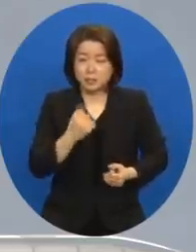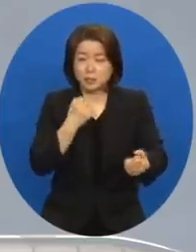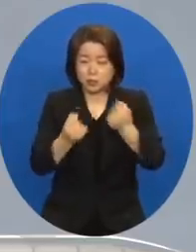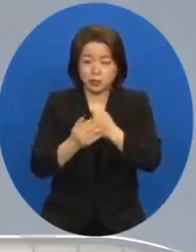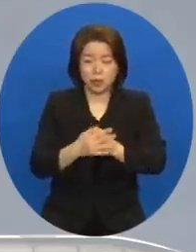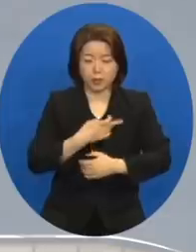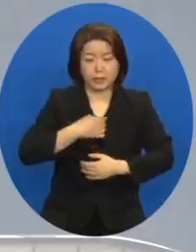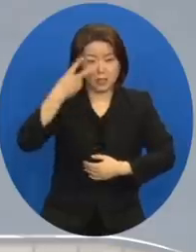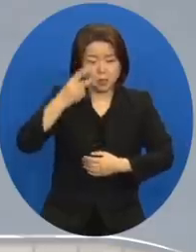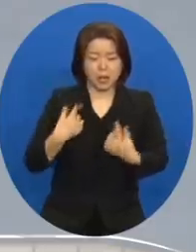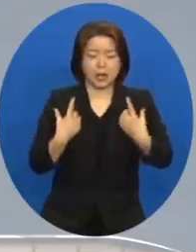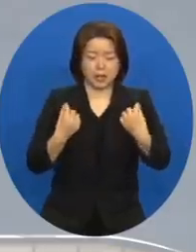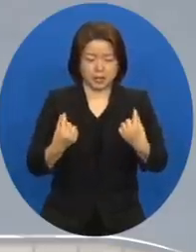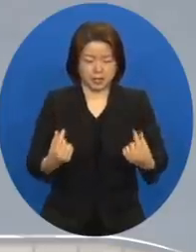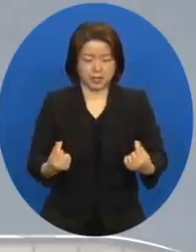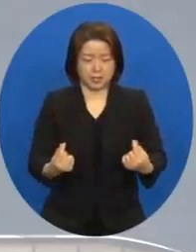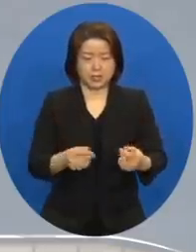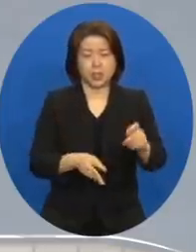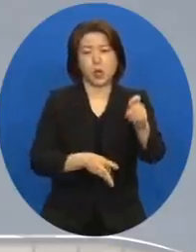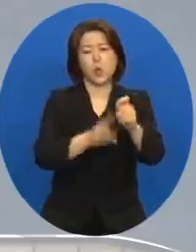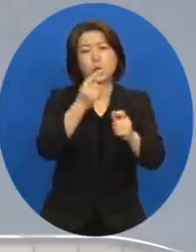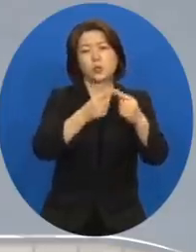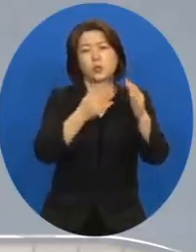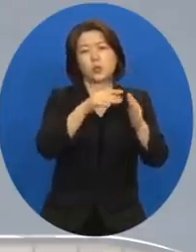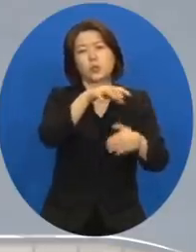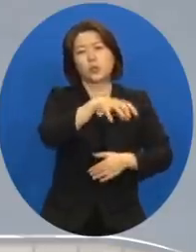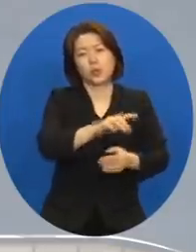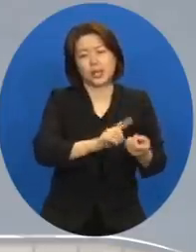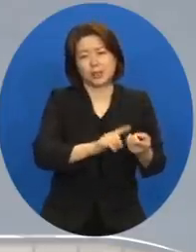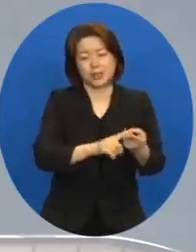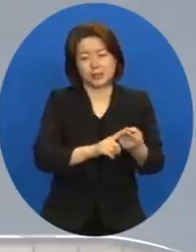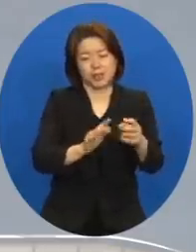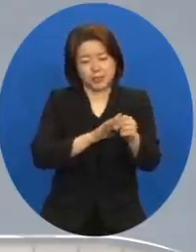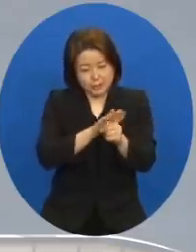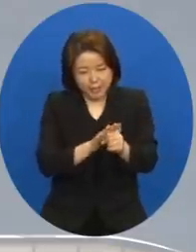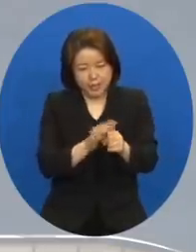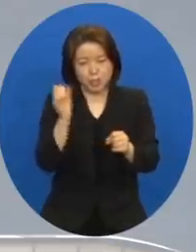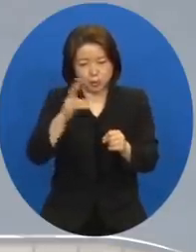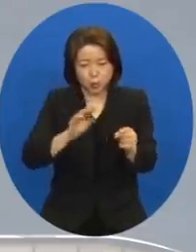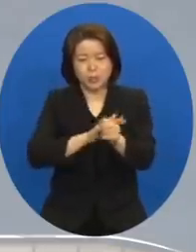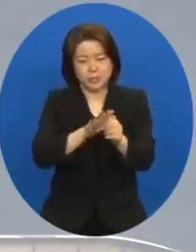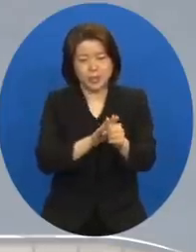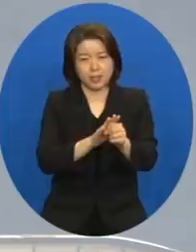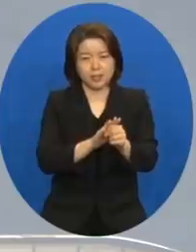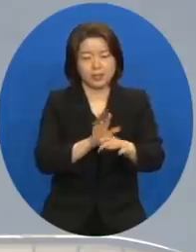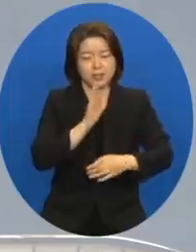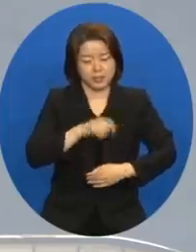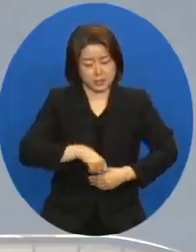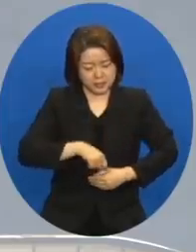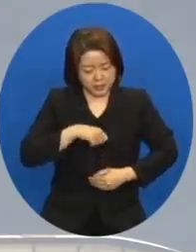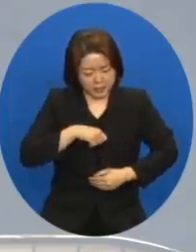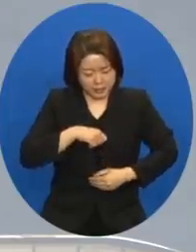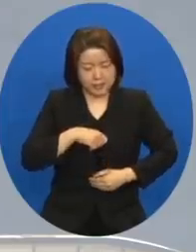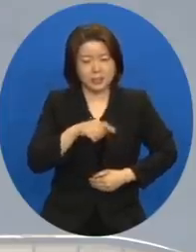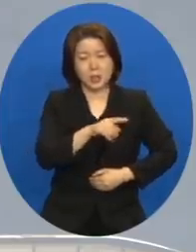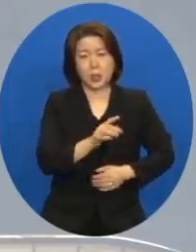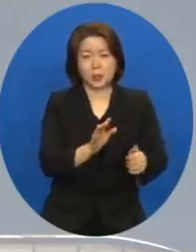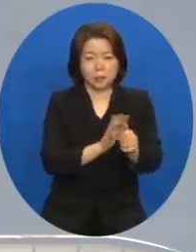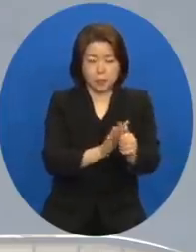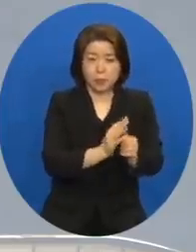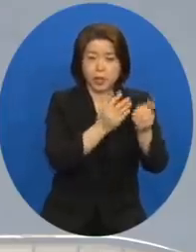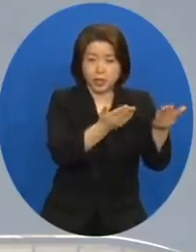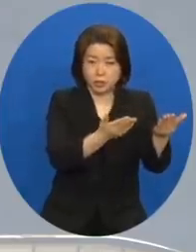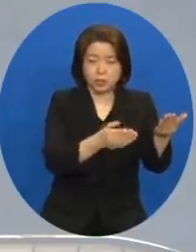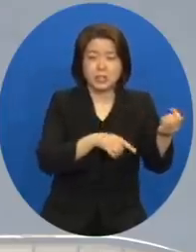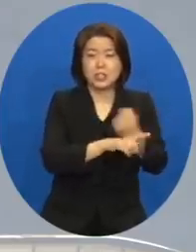바울이 한결같이 고린도 교회의 대해서 사랑으로 사랑으로 진실 하게 됐던 것은 하나님의